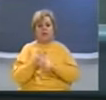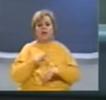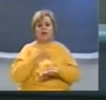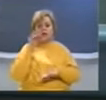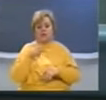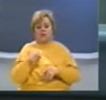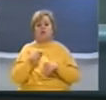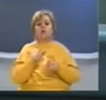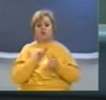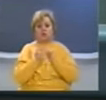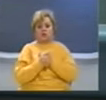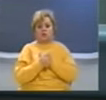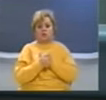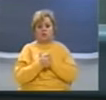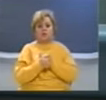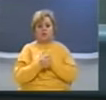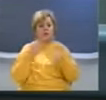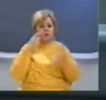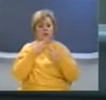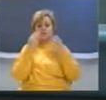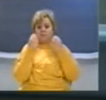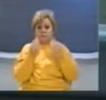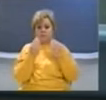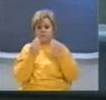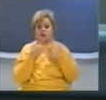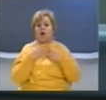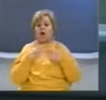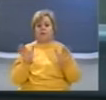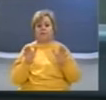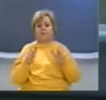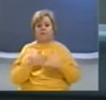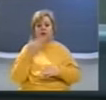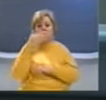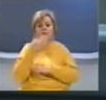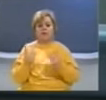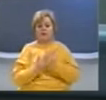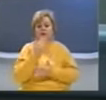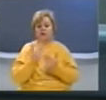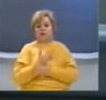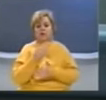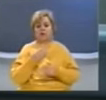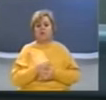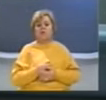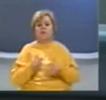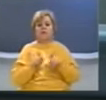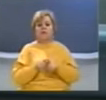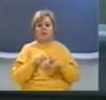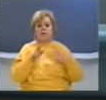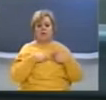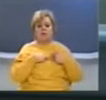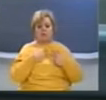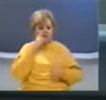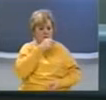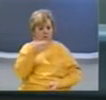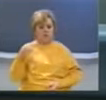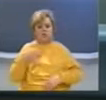që ky ndryshim të ndodhë me qëllimin më të mirë që të hapë rrugë formimit të ndërmarrjeve të reja publike me kompetencat e niveleve